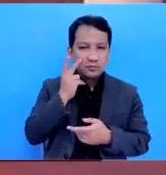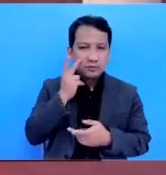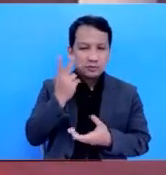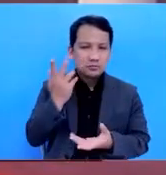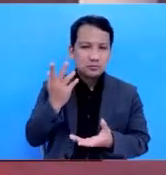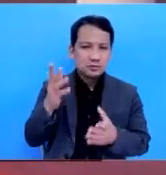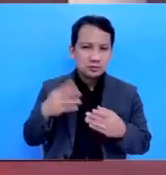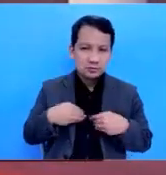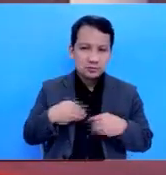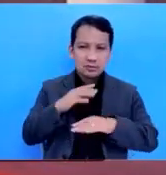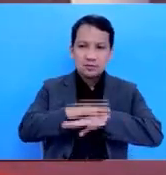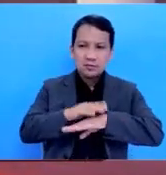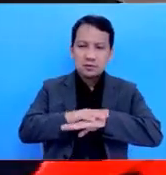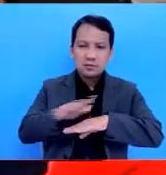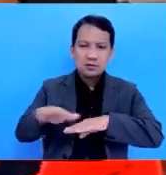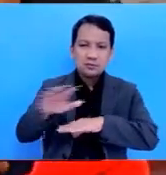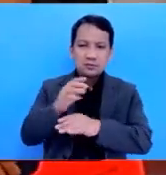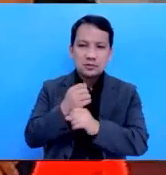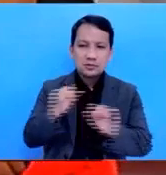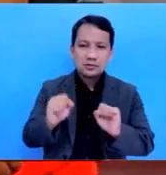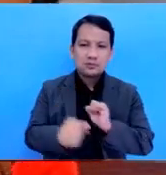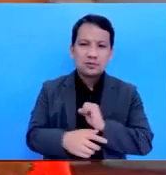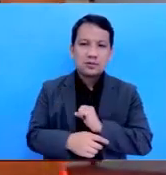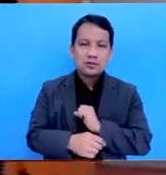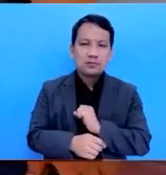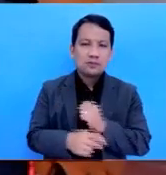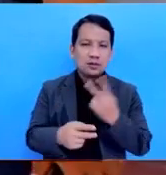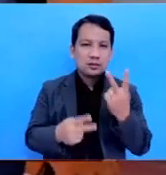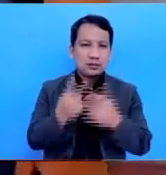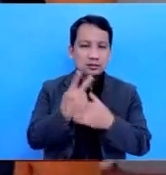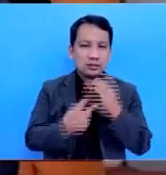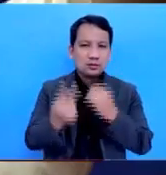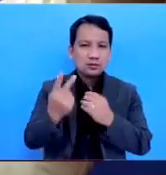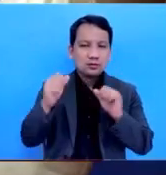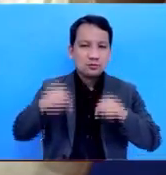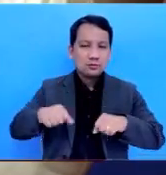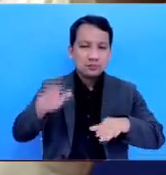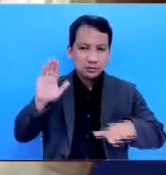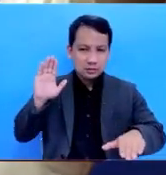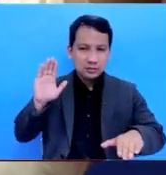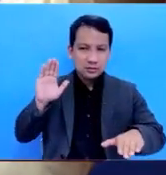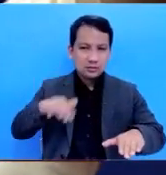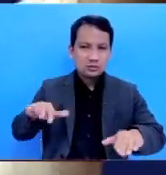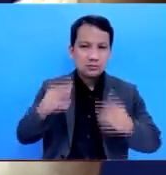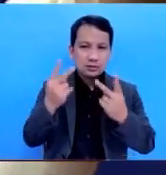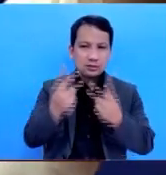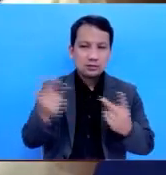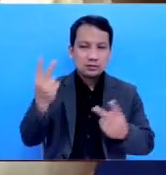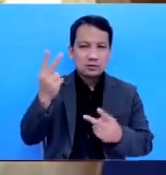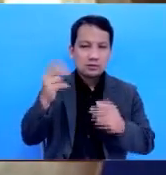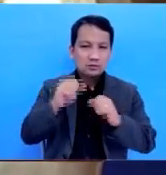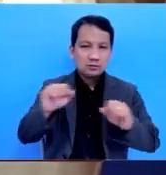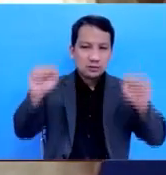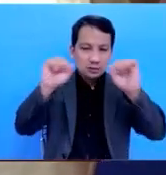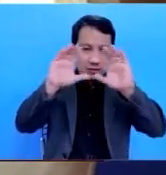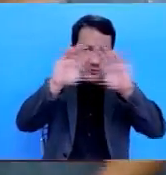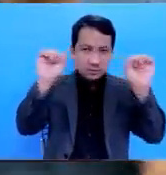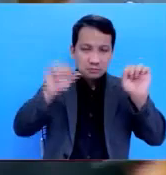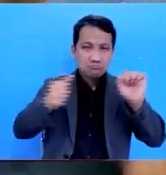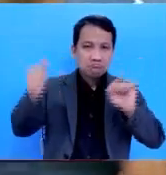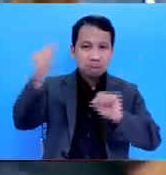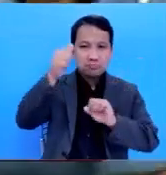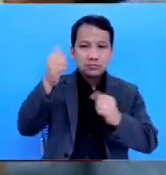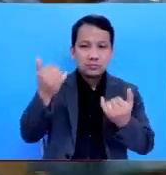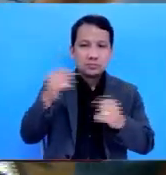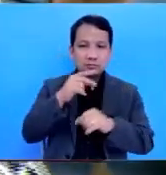na anumang banta sa seguridad para sa dalawang magaganap na inaugurasyon ng dalawang pinakamataas na opisyal ng bansa.